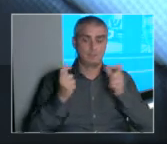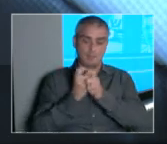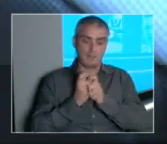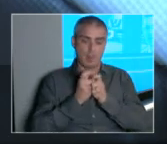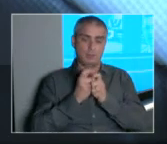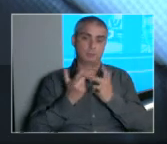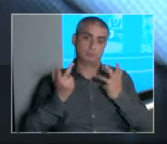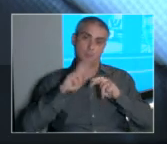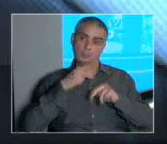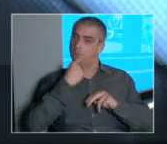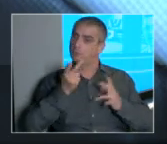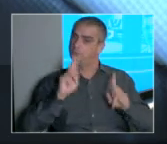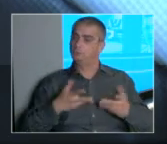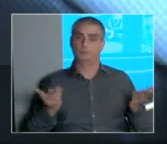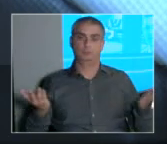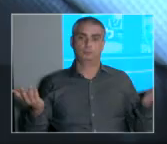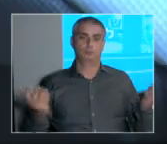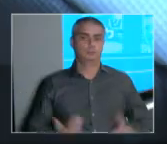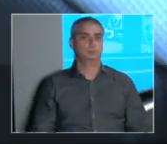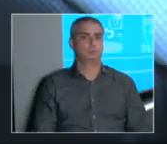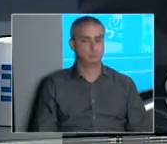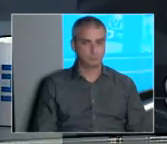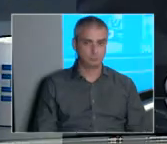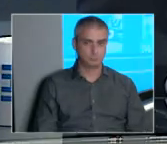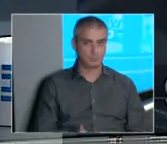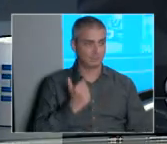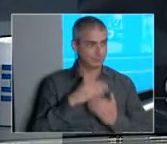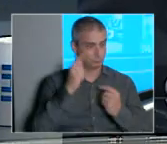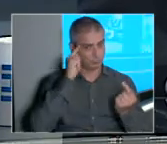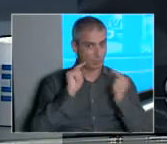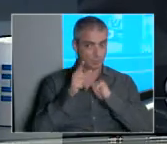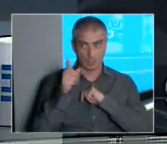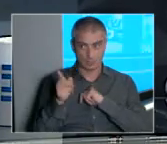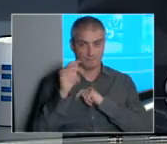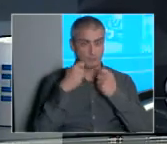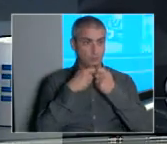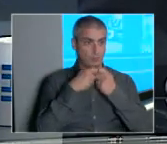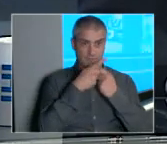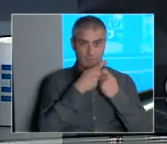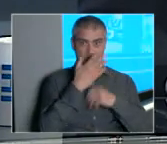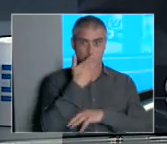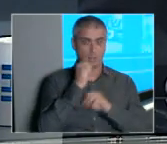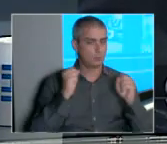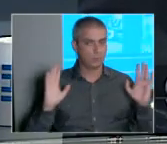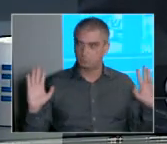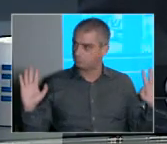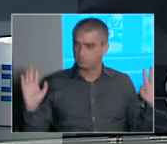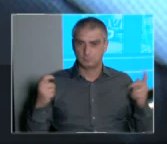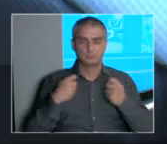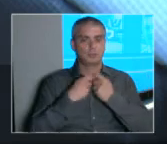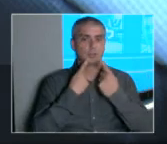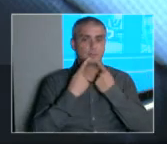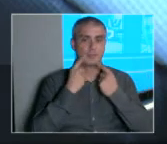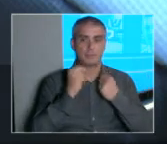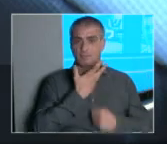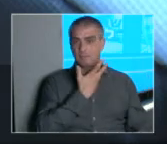המפלגות, אז אני אגיד לך שיש מה לדבר. אז יש בעצם רק לסיום חילוקי דעות בינך לבין שותפיך מדגל התורה, בנוגע למגעים